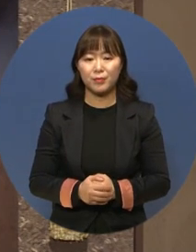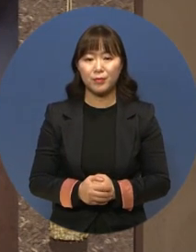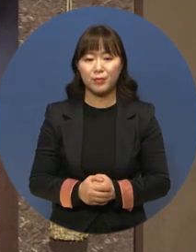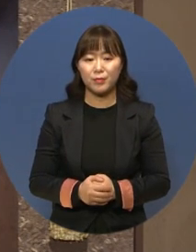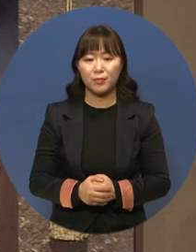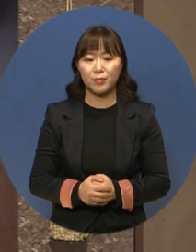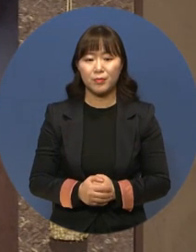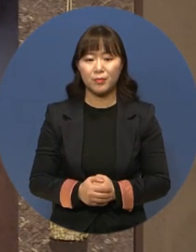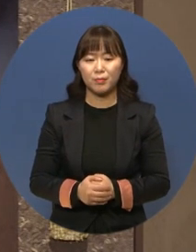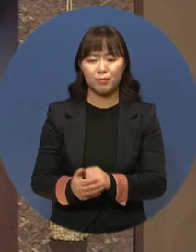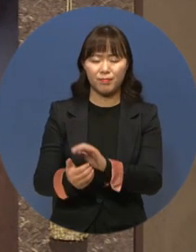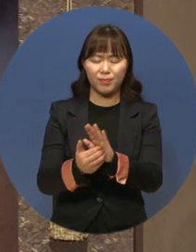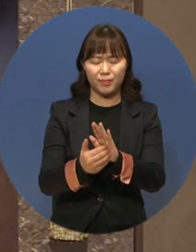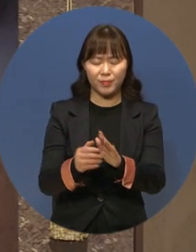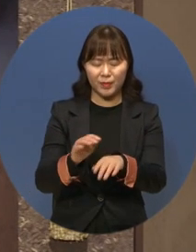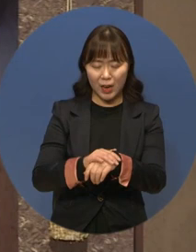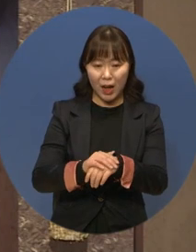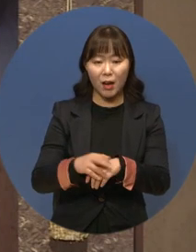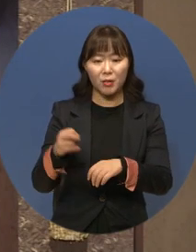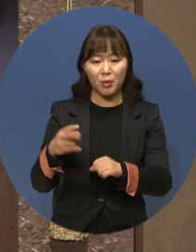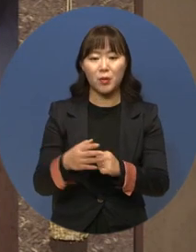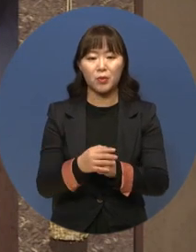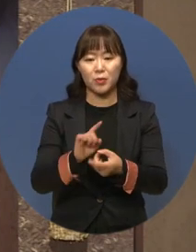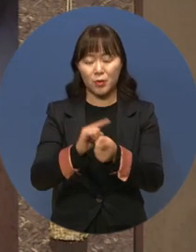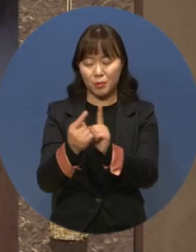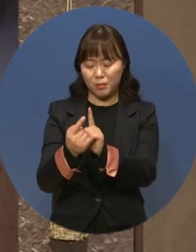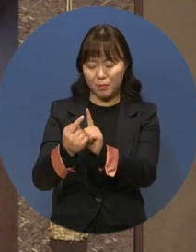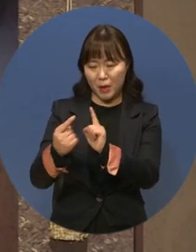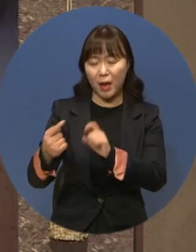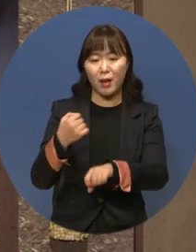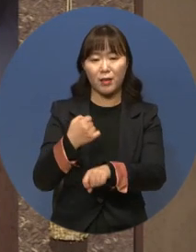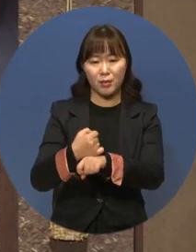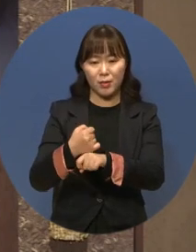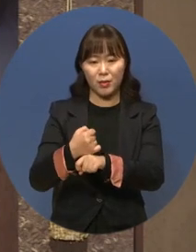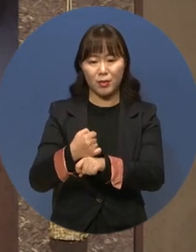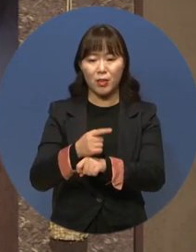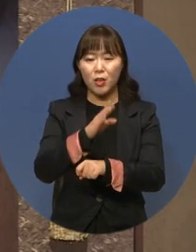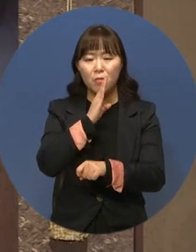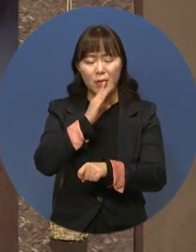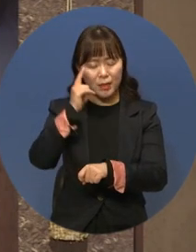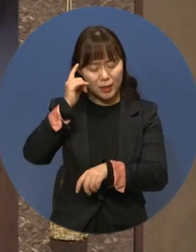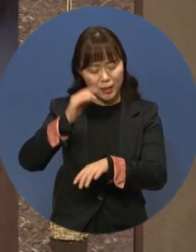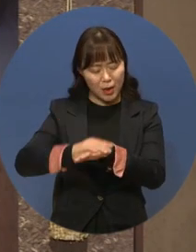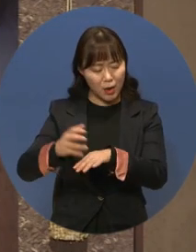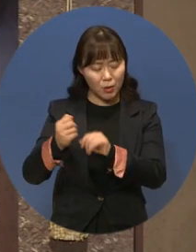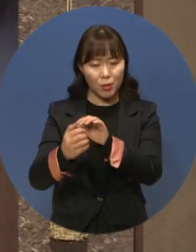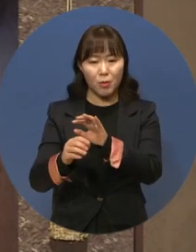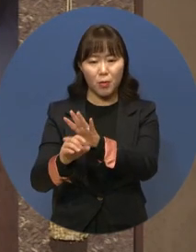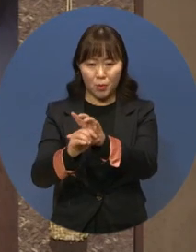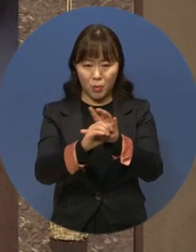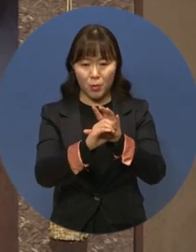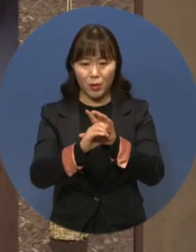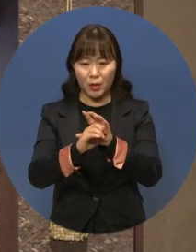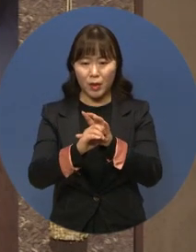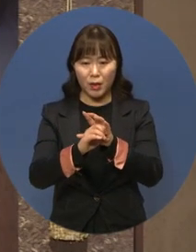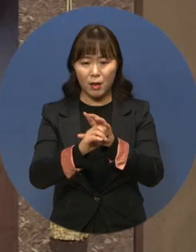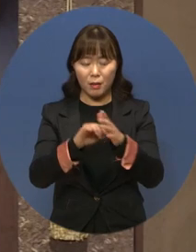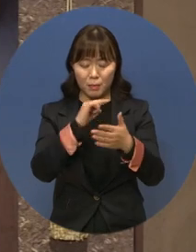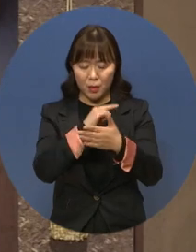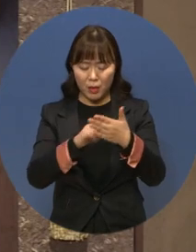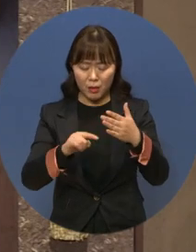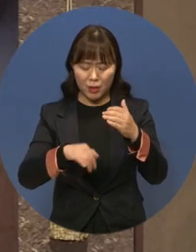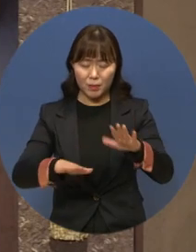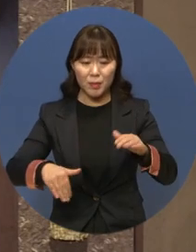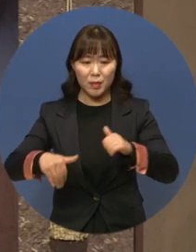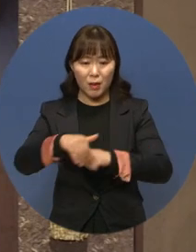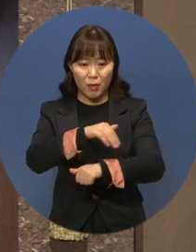철저한 방역으로 그리고 거리 두기로 슬기롭게 코로나 재난